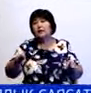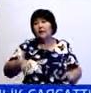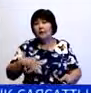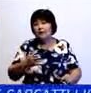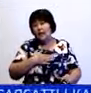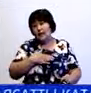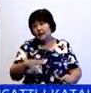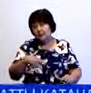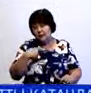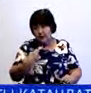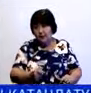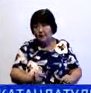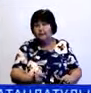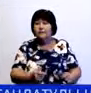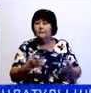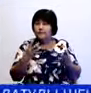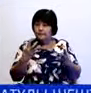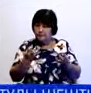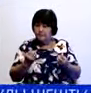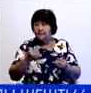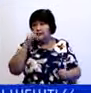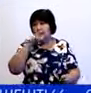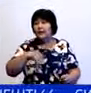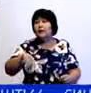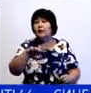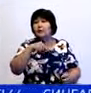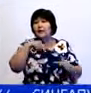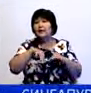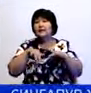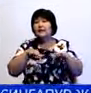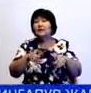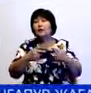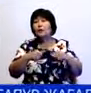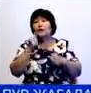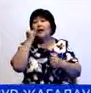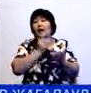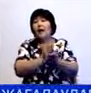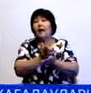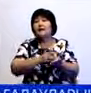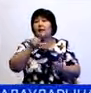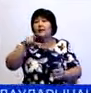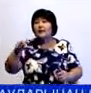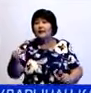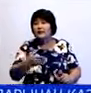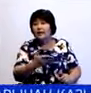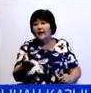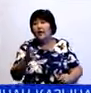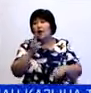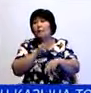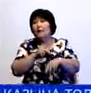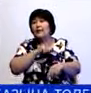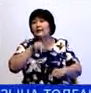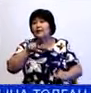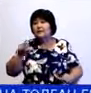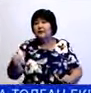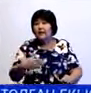басшылығына алғысымды білдіремін. Және де Қазақстан Республикасының Ішкі істер органдарының ардагерлеріне, полиция